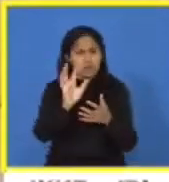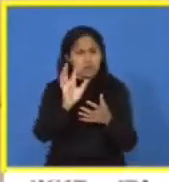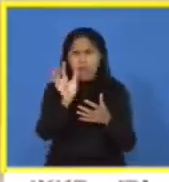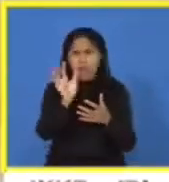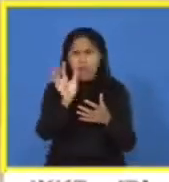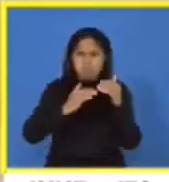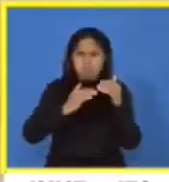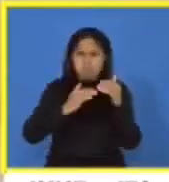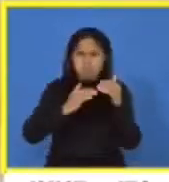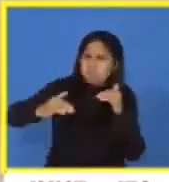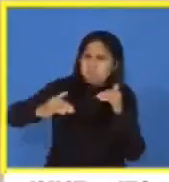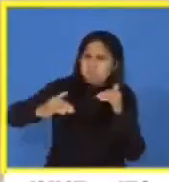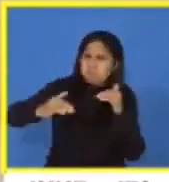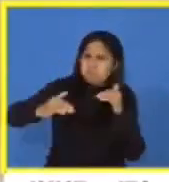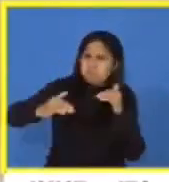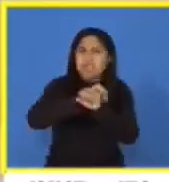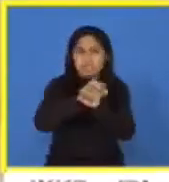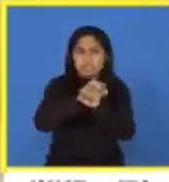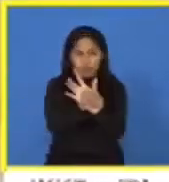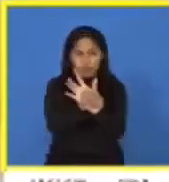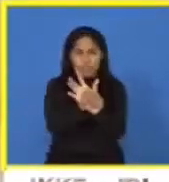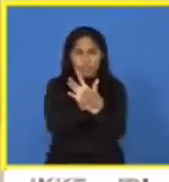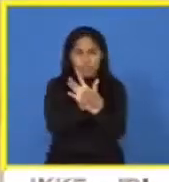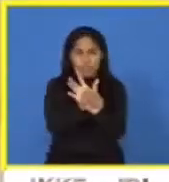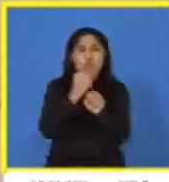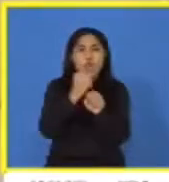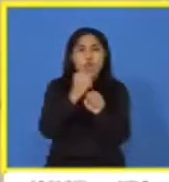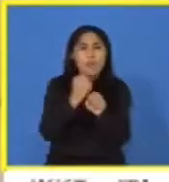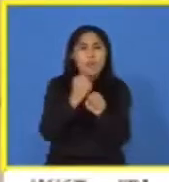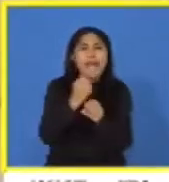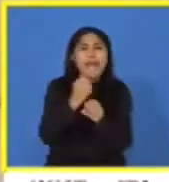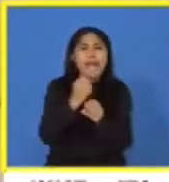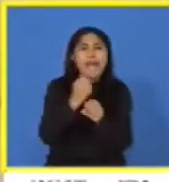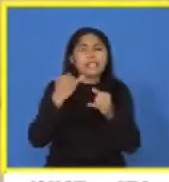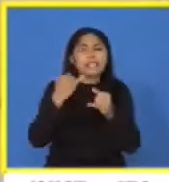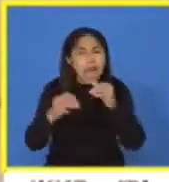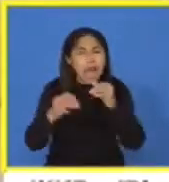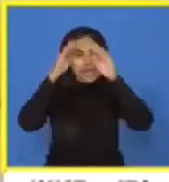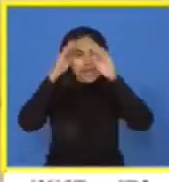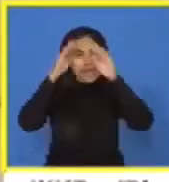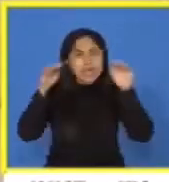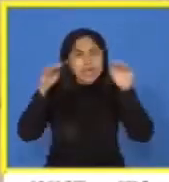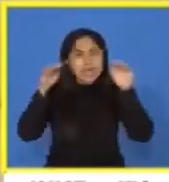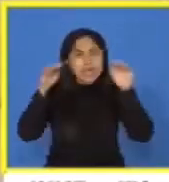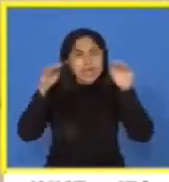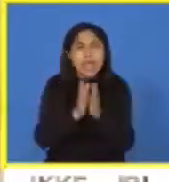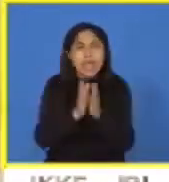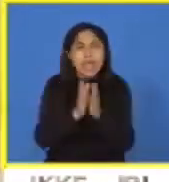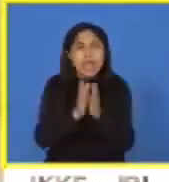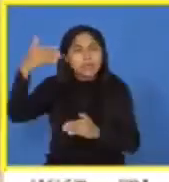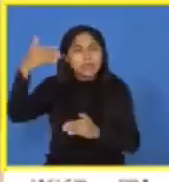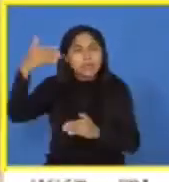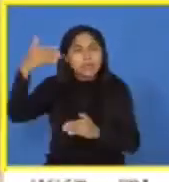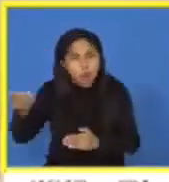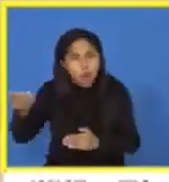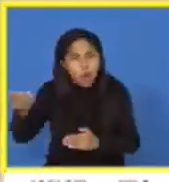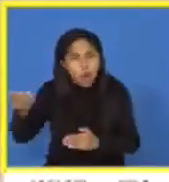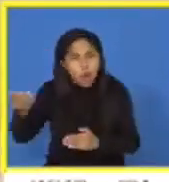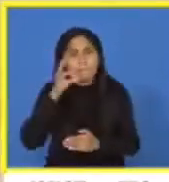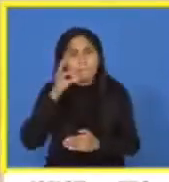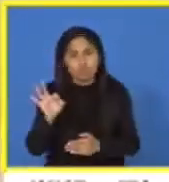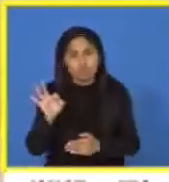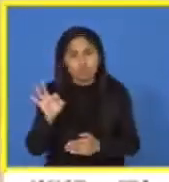lonjakan kasus atau gelombang ketiga di setelah Natal dan Tahun Baru. Nah, kalau seandainya saja